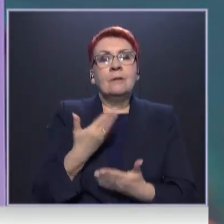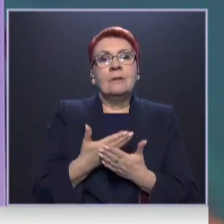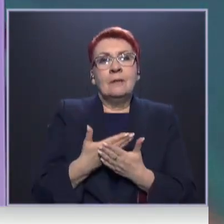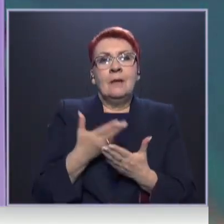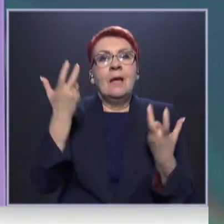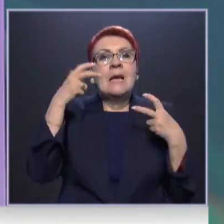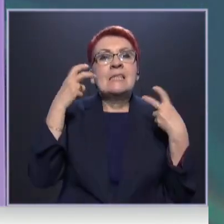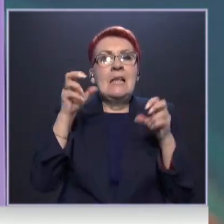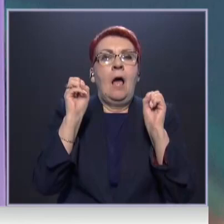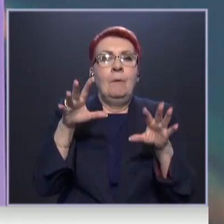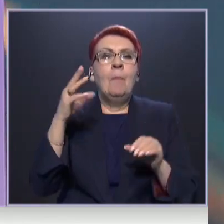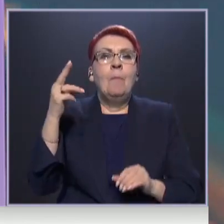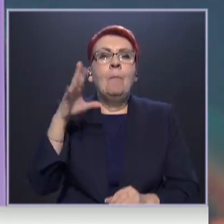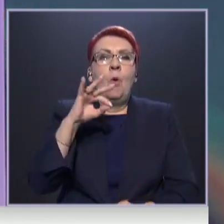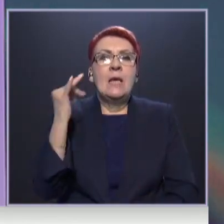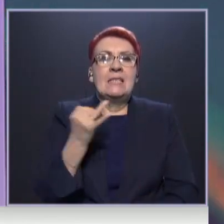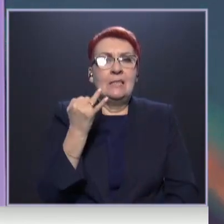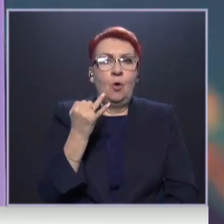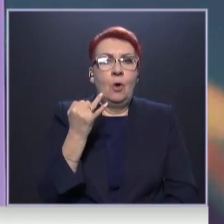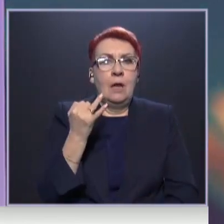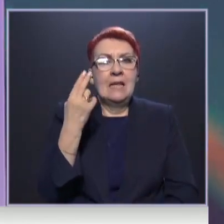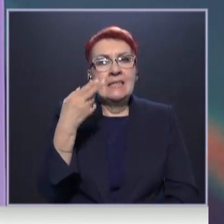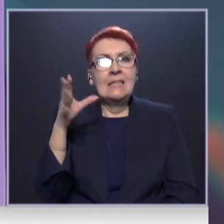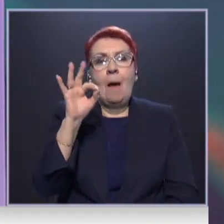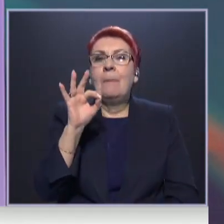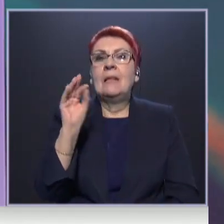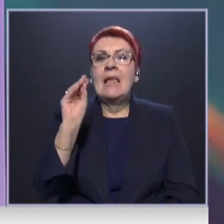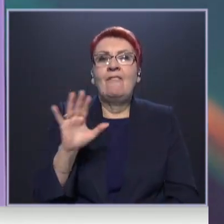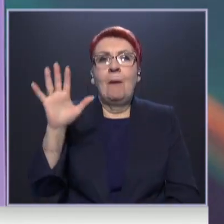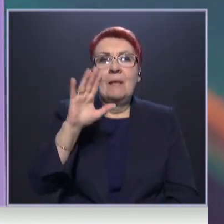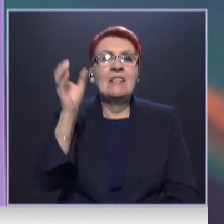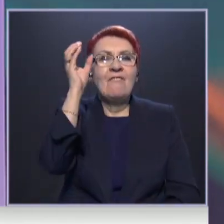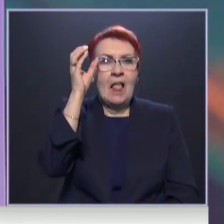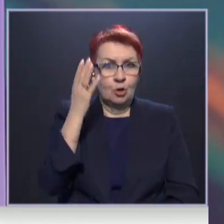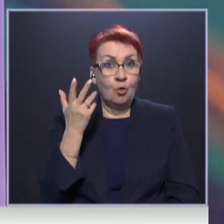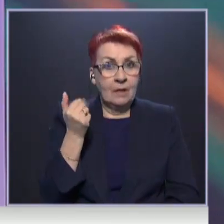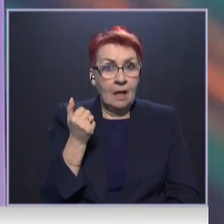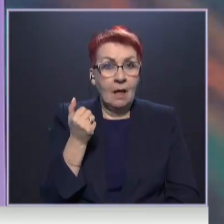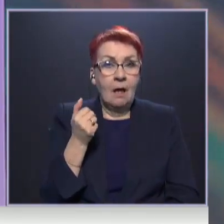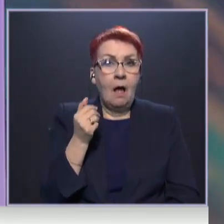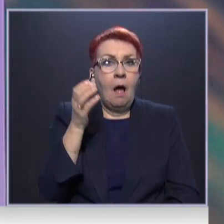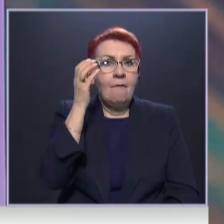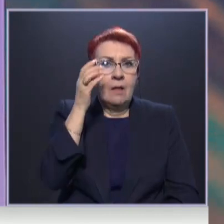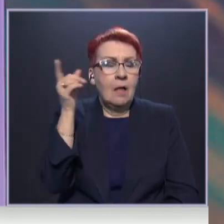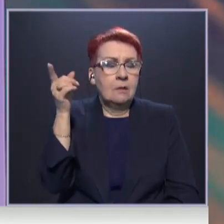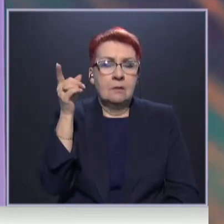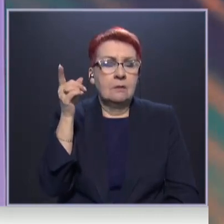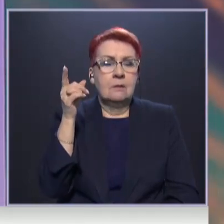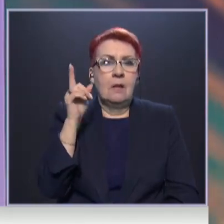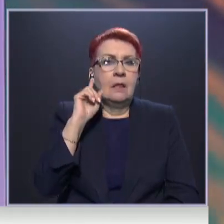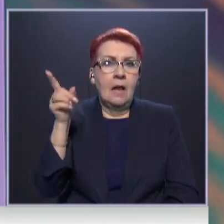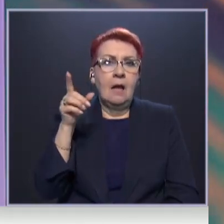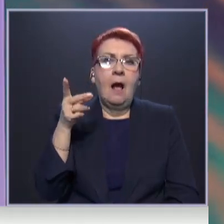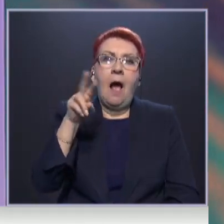сдавать экзамен по истории западноевропейской философии. Она от философии так же далека, как я от